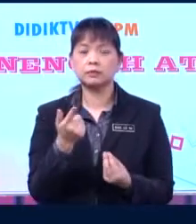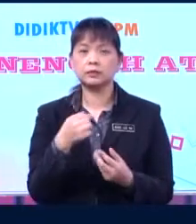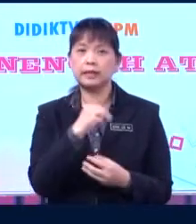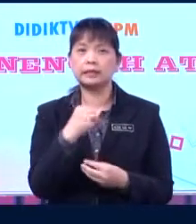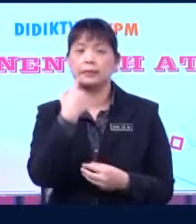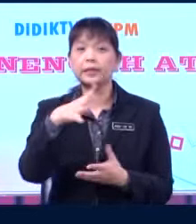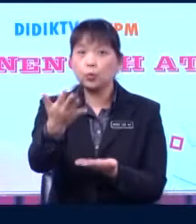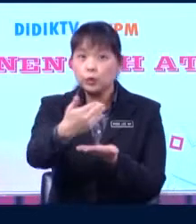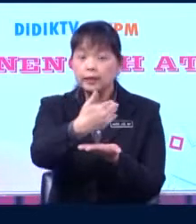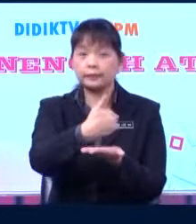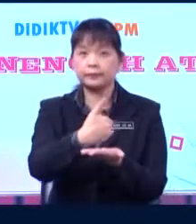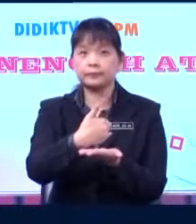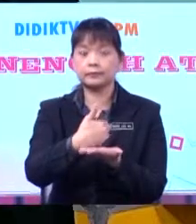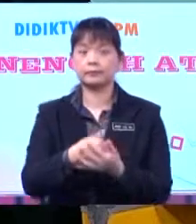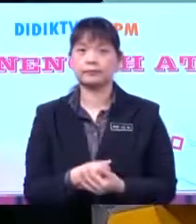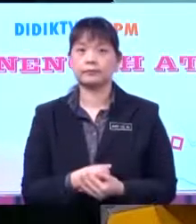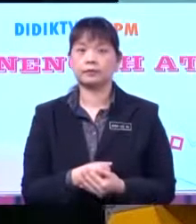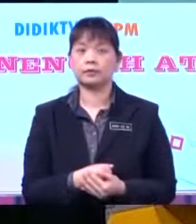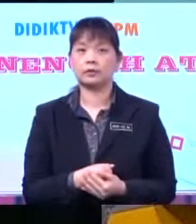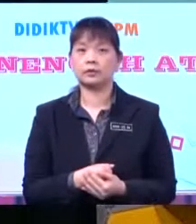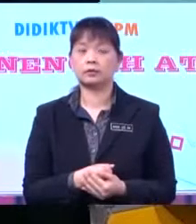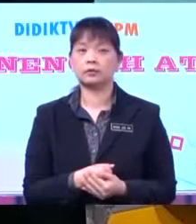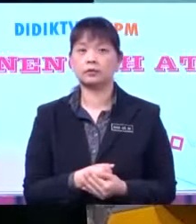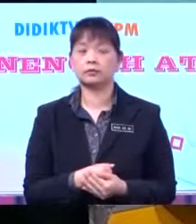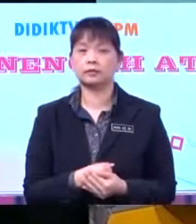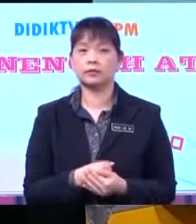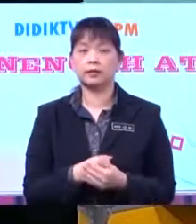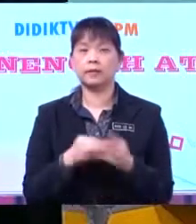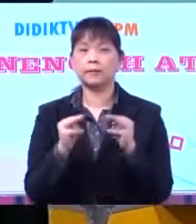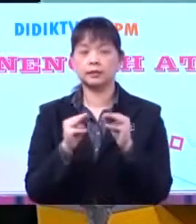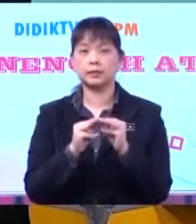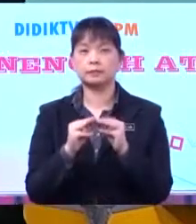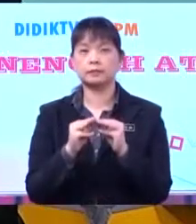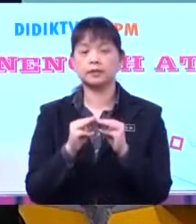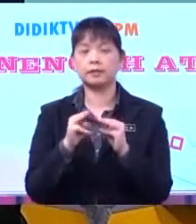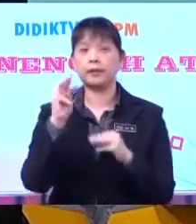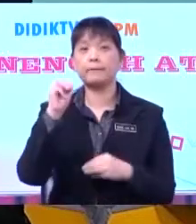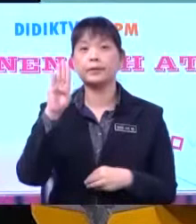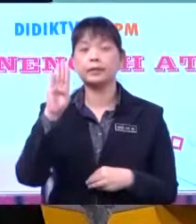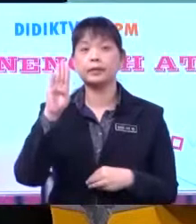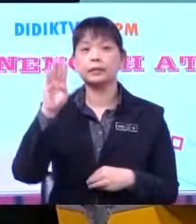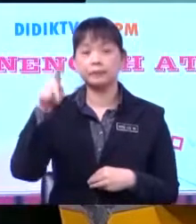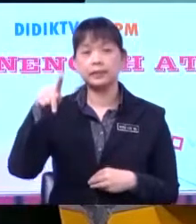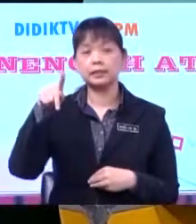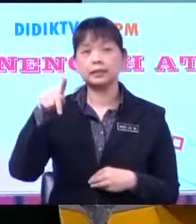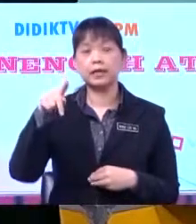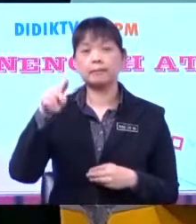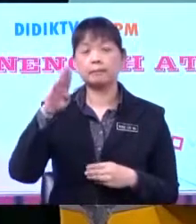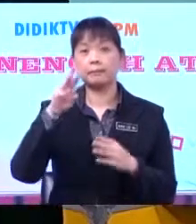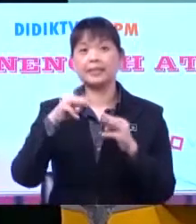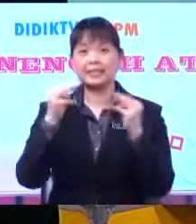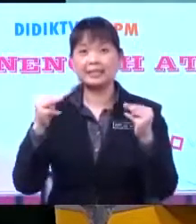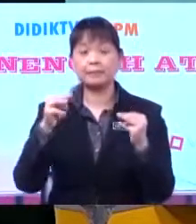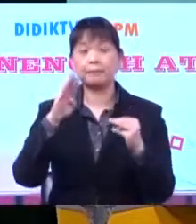oleh pihak berkuasa tempatan contoh majas bandara Puncak banyak balas lamo wajib syaa Allah Oke Itulah kenapa